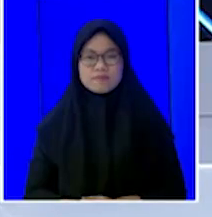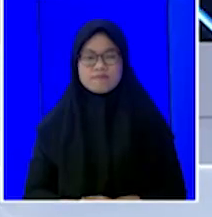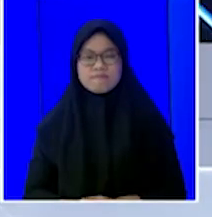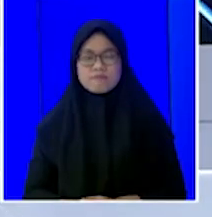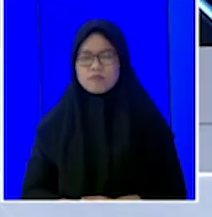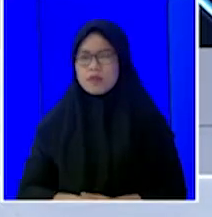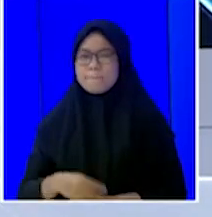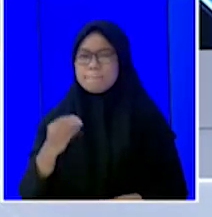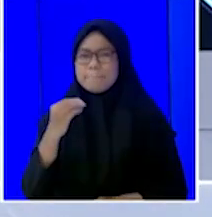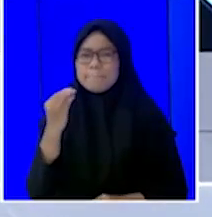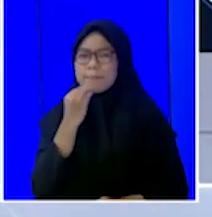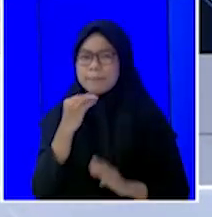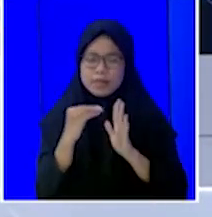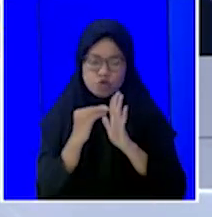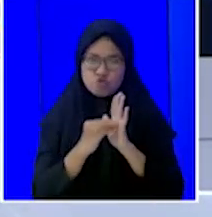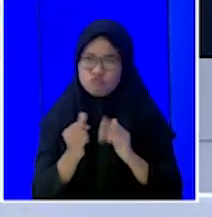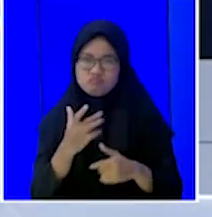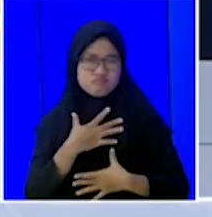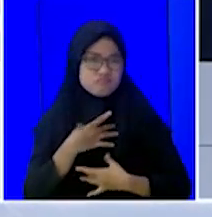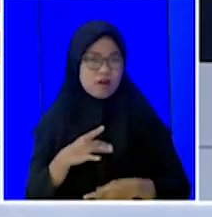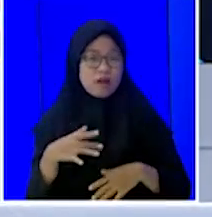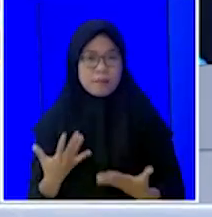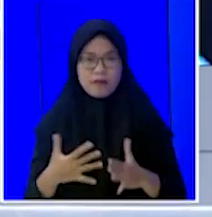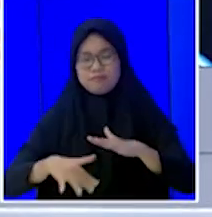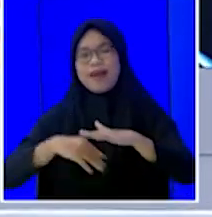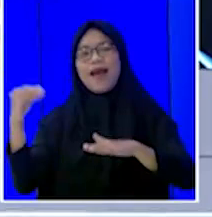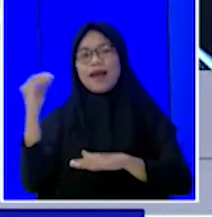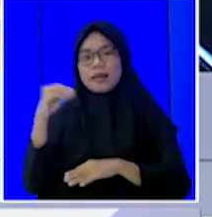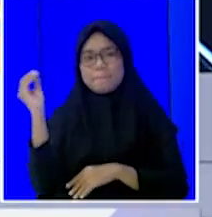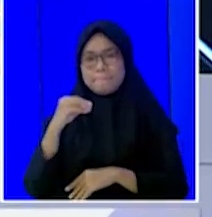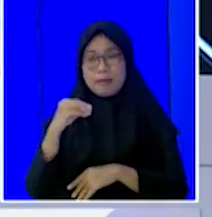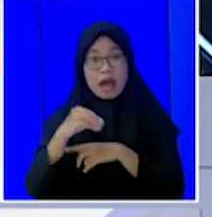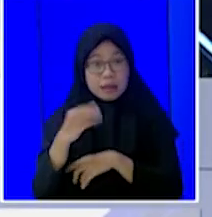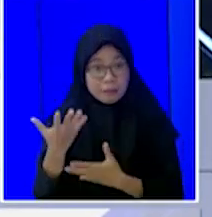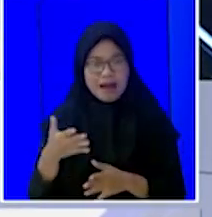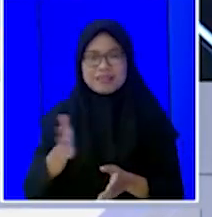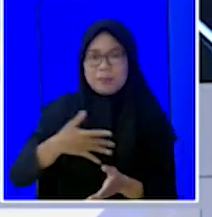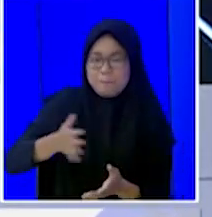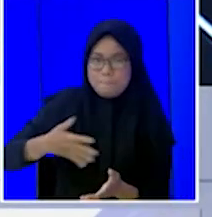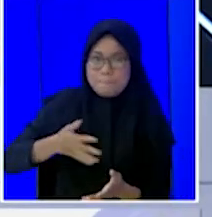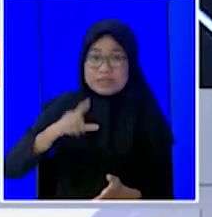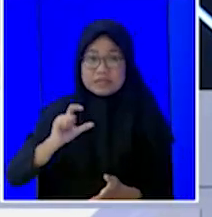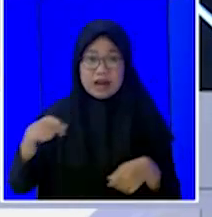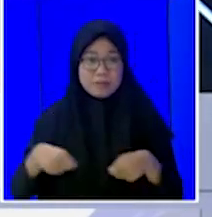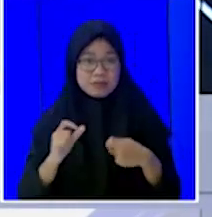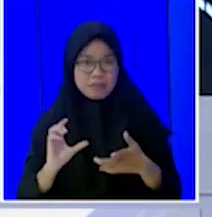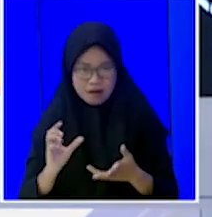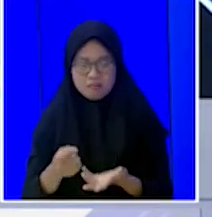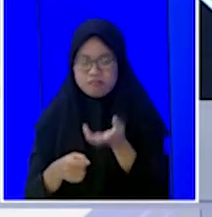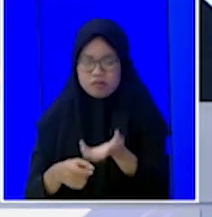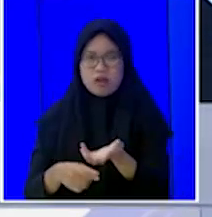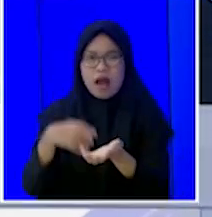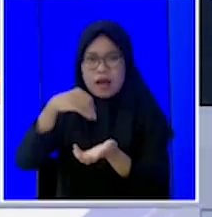Wah, tampaknya sangat nikmat pemirsa ya. Masih seputar kuliner, ada salah satu menu menarik berbahan dasar ayam, yakni